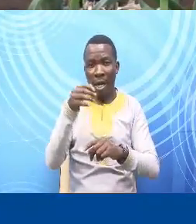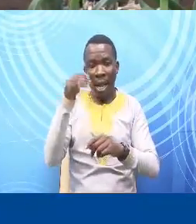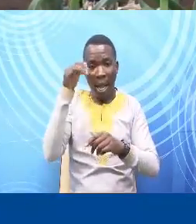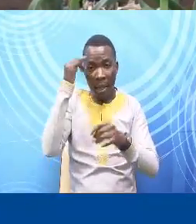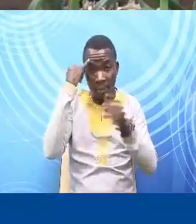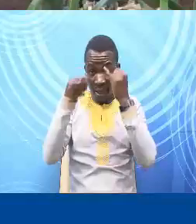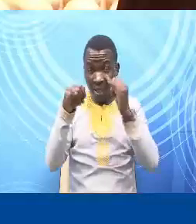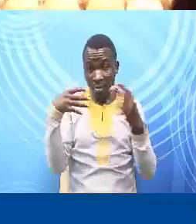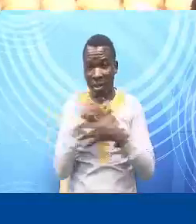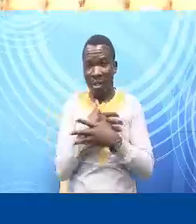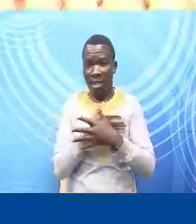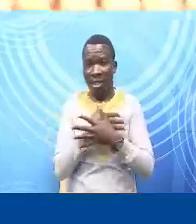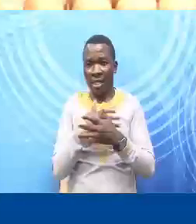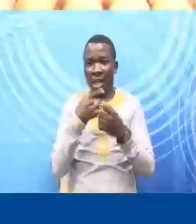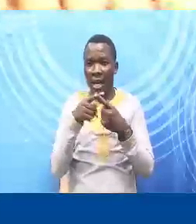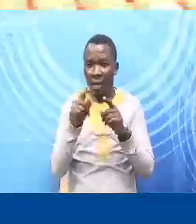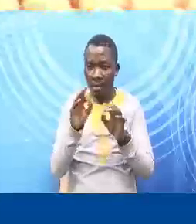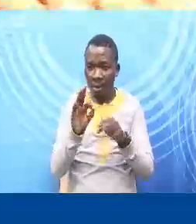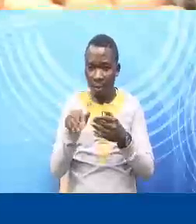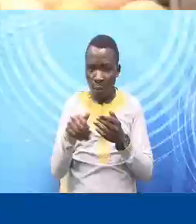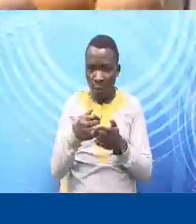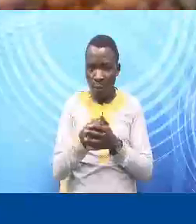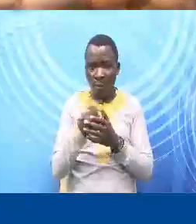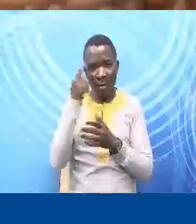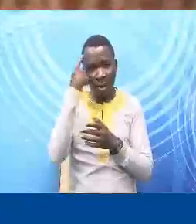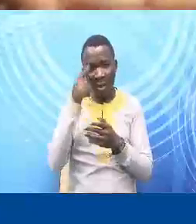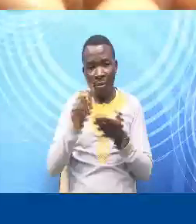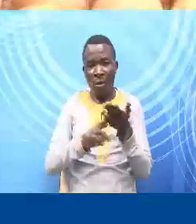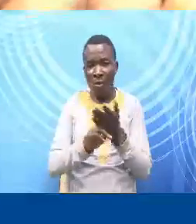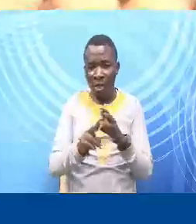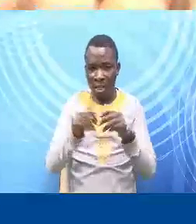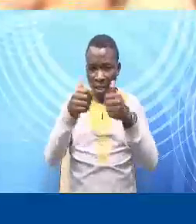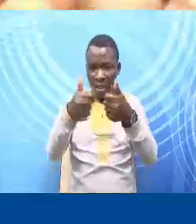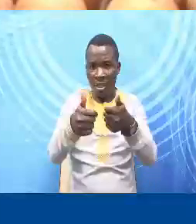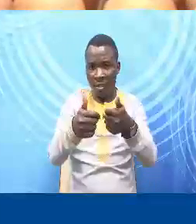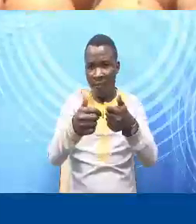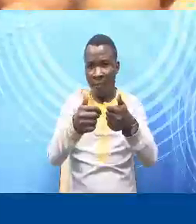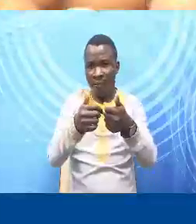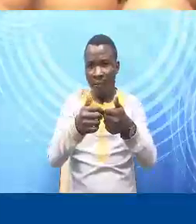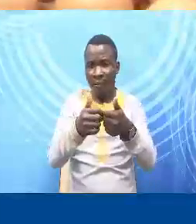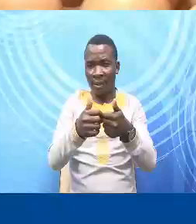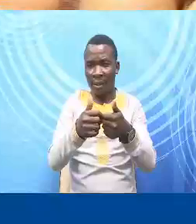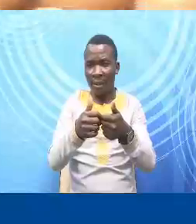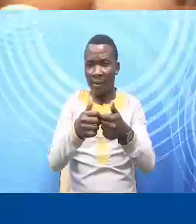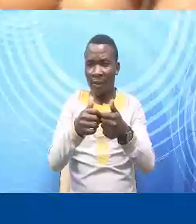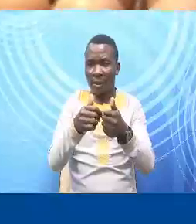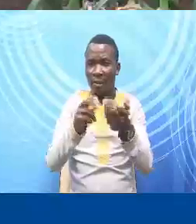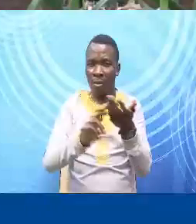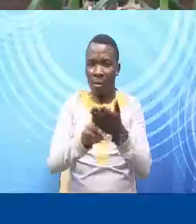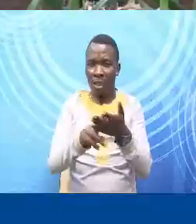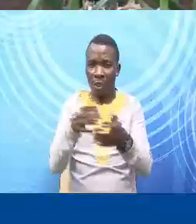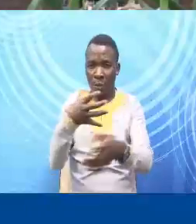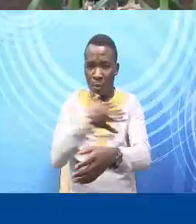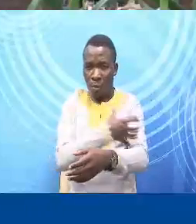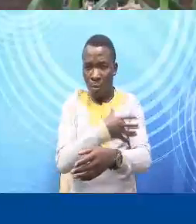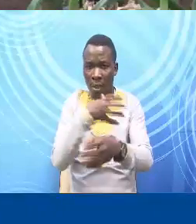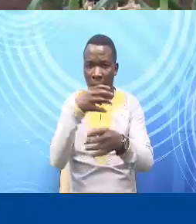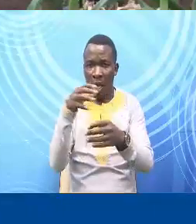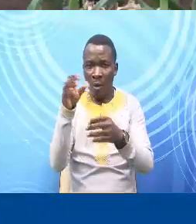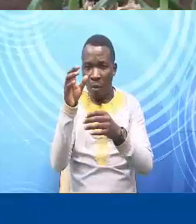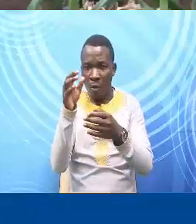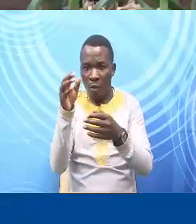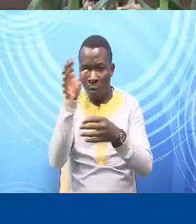ntibitinyuke. Ibyo utekereza byose bibyaze ubushobozi, ubibyaze ubushobozi, hari ukwiga amakuru, gushaka